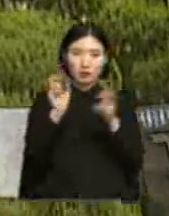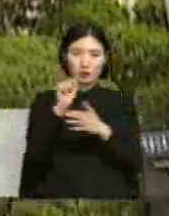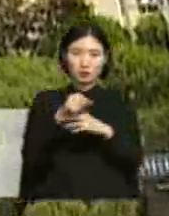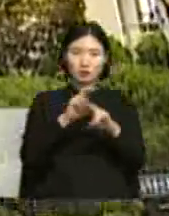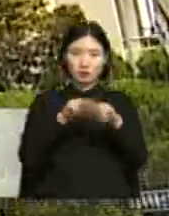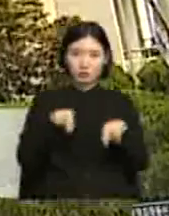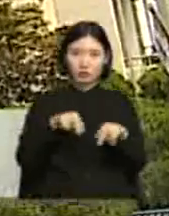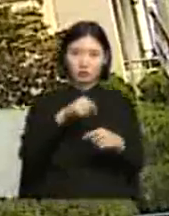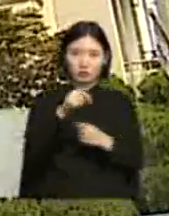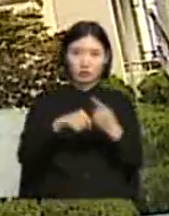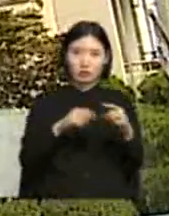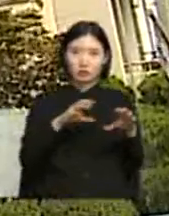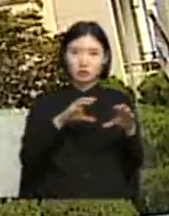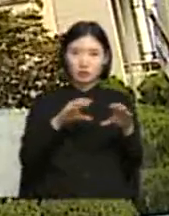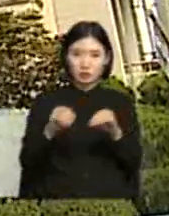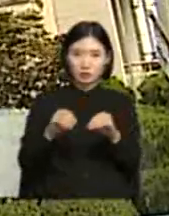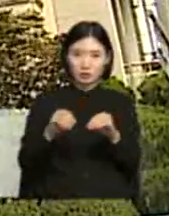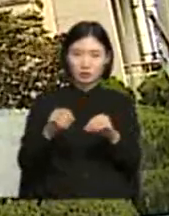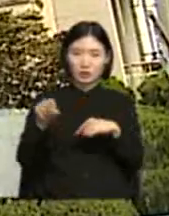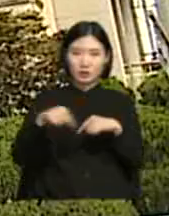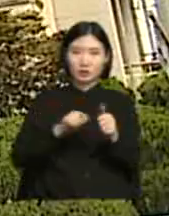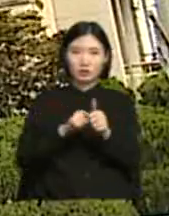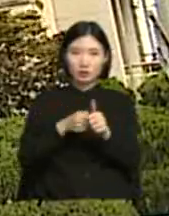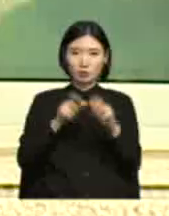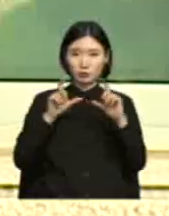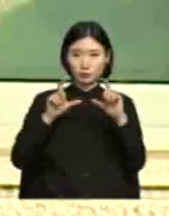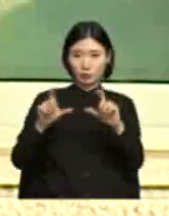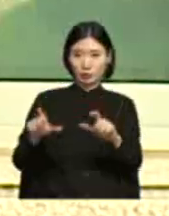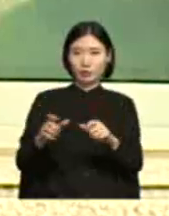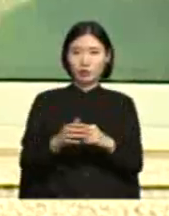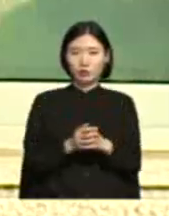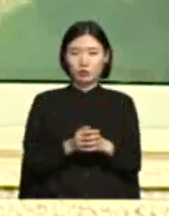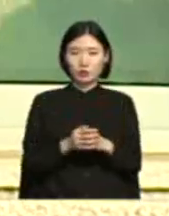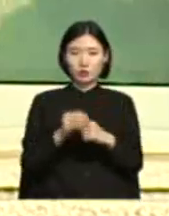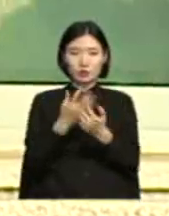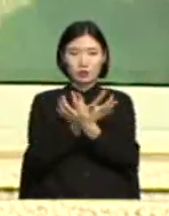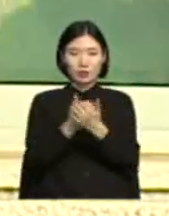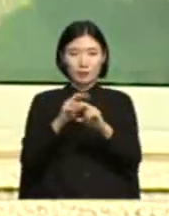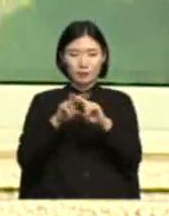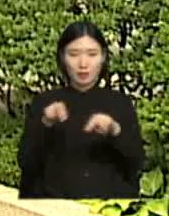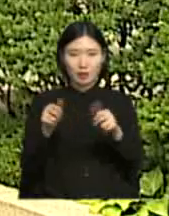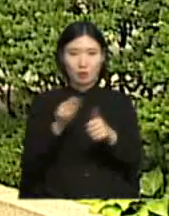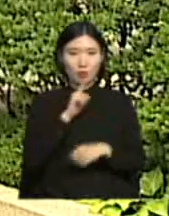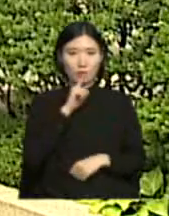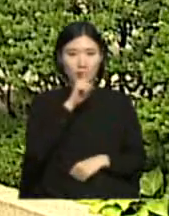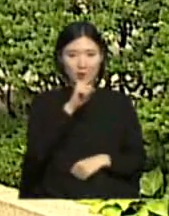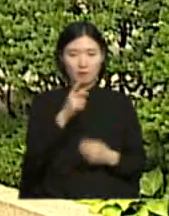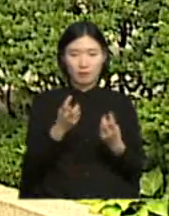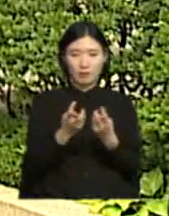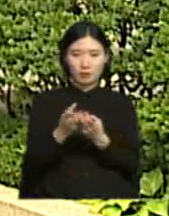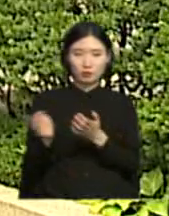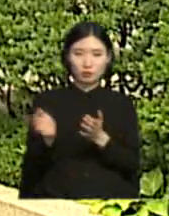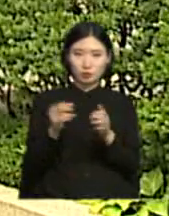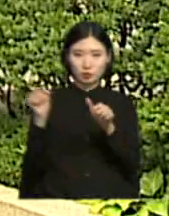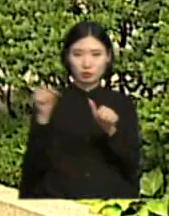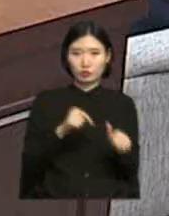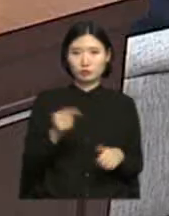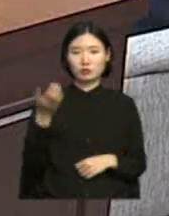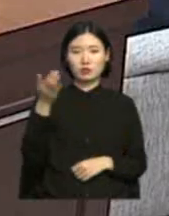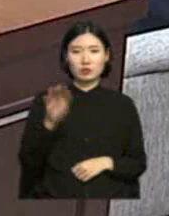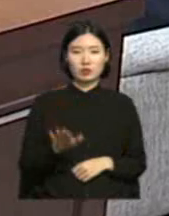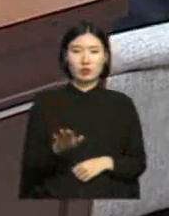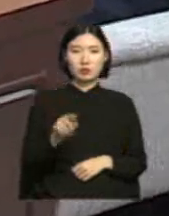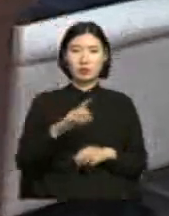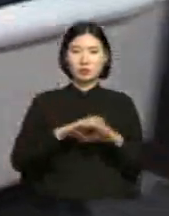영업 정지 등에 대한 행정 처분을 통보했습니다. 또 계약 해지와 고발 등에 대한 방안 마련도 주문했는데